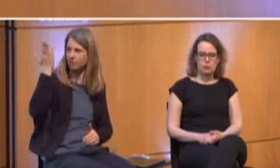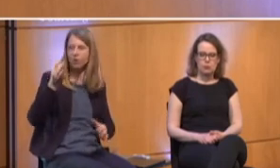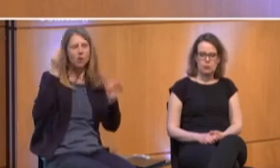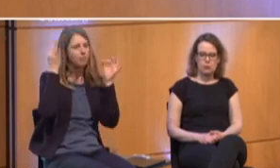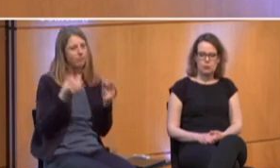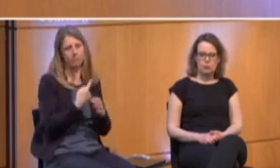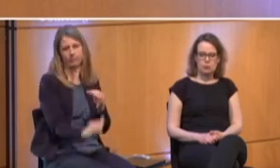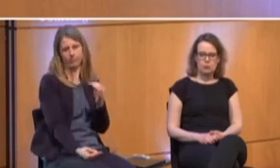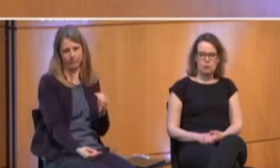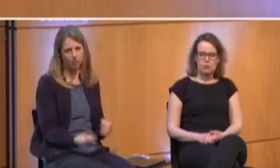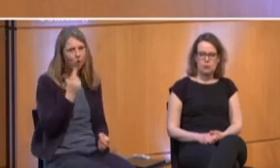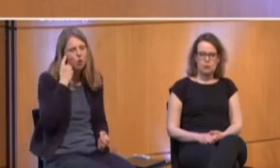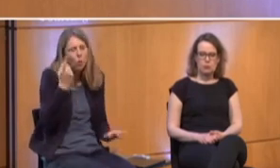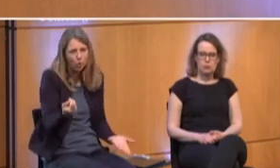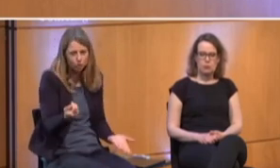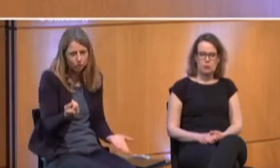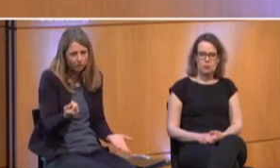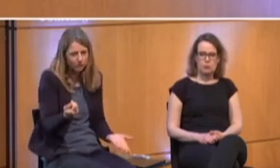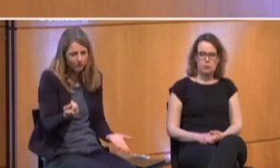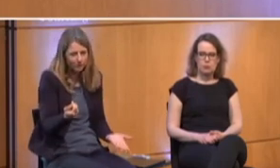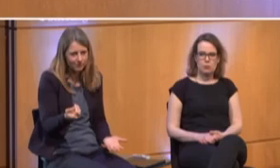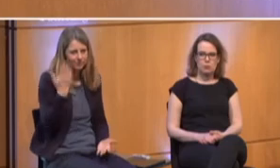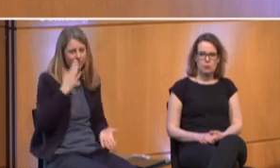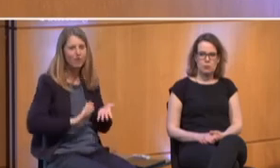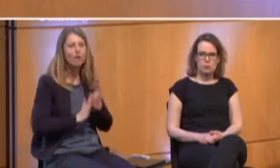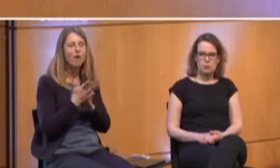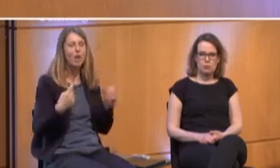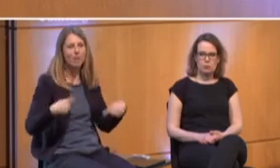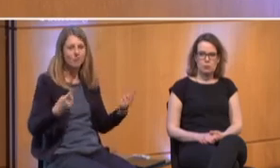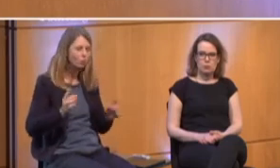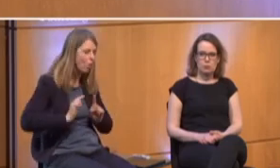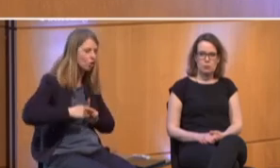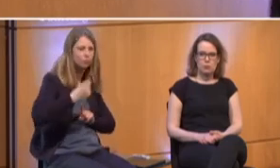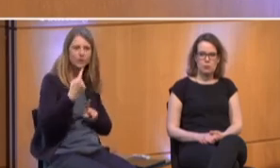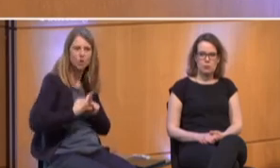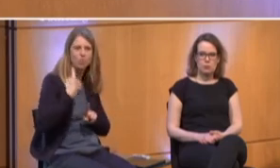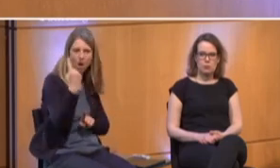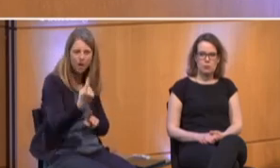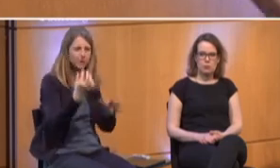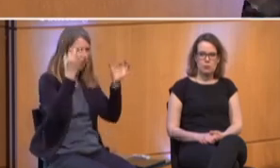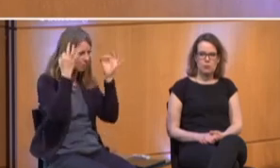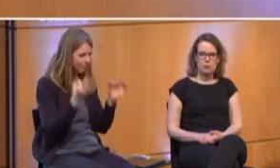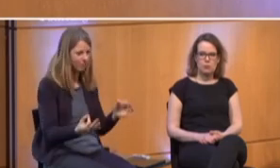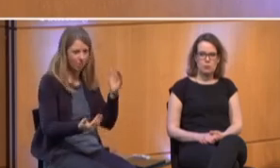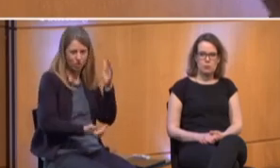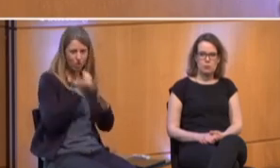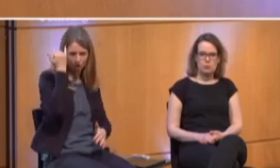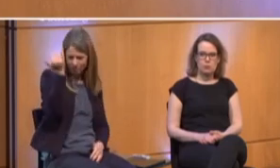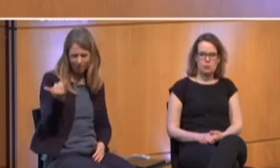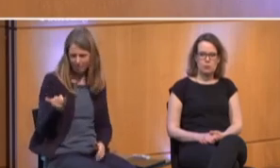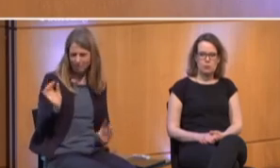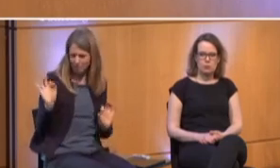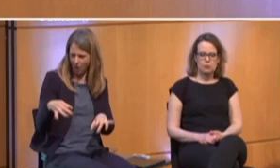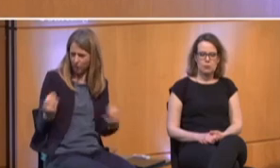ist ja auch ganz klar. Wenn ich der weltbeste Hersteller von Verbrennermotoren bin Und plötzlich kommt eine Welt daher und sagt, ich will aber Brennstoffzelle, ich